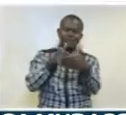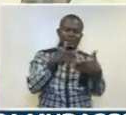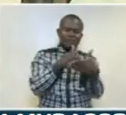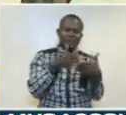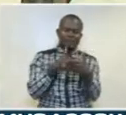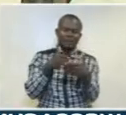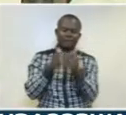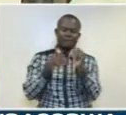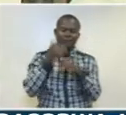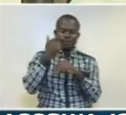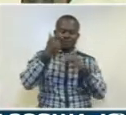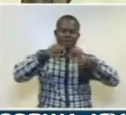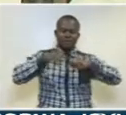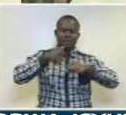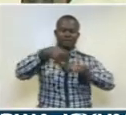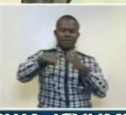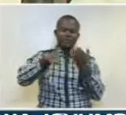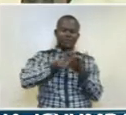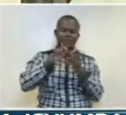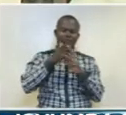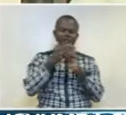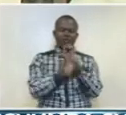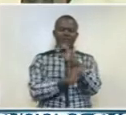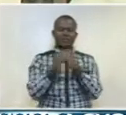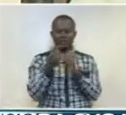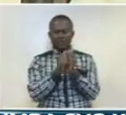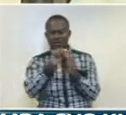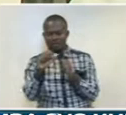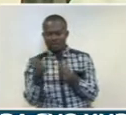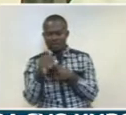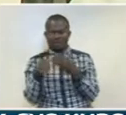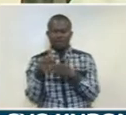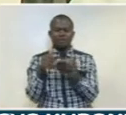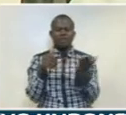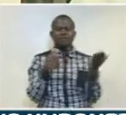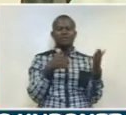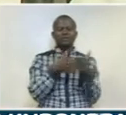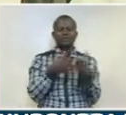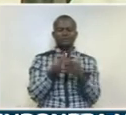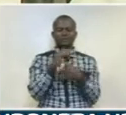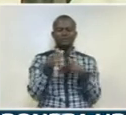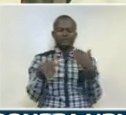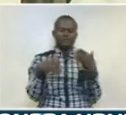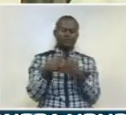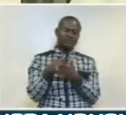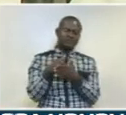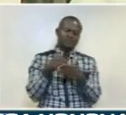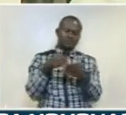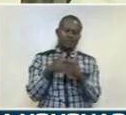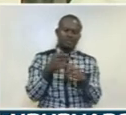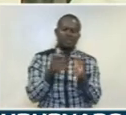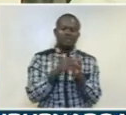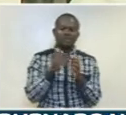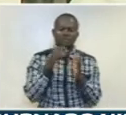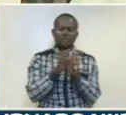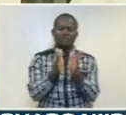n'imbogamizi, ugasanga ayo masezerano bisinya hagati y'igihugu kimwe n'ikindi bibangamiye cya cyemezo kandi cya